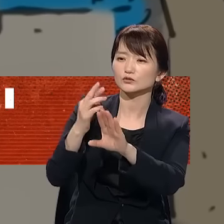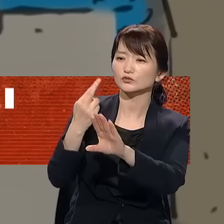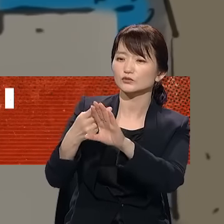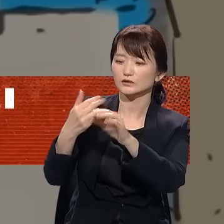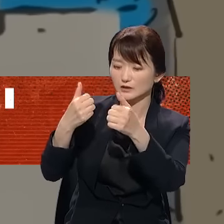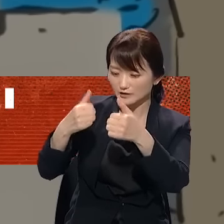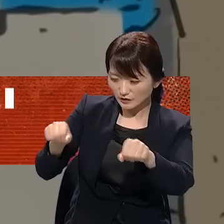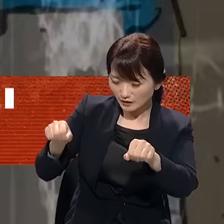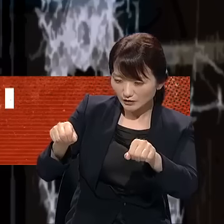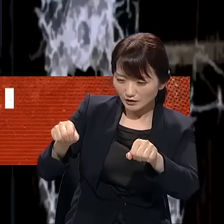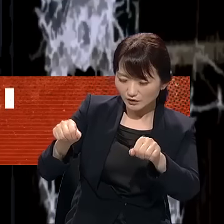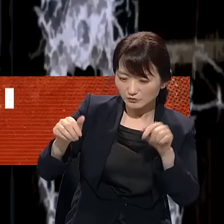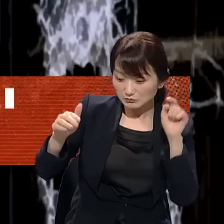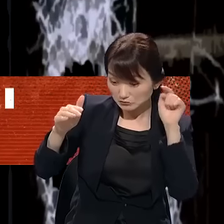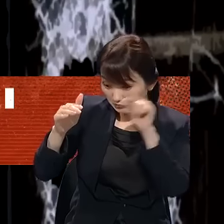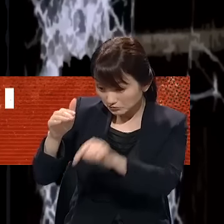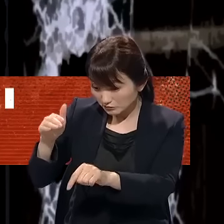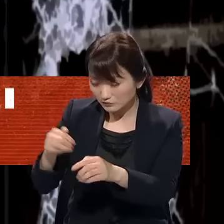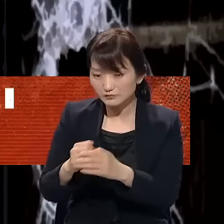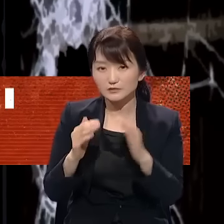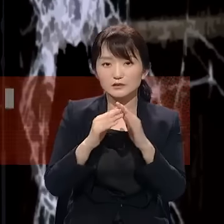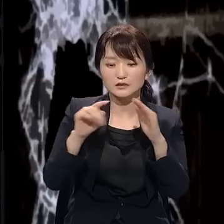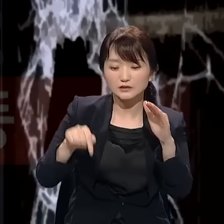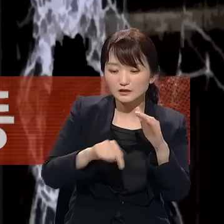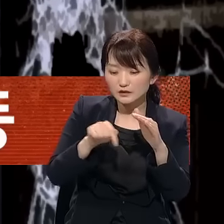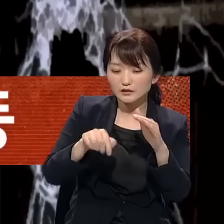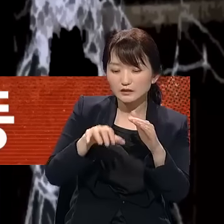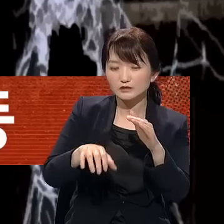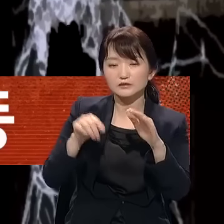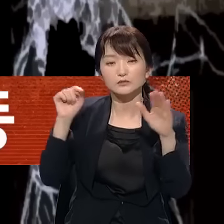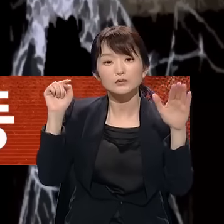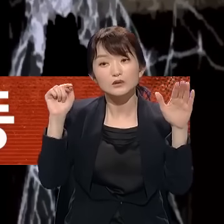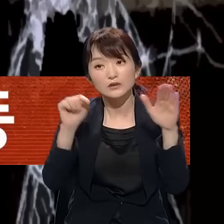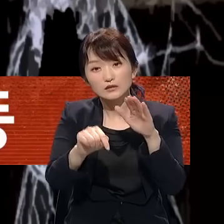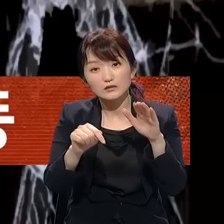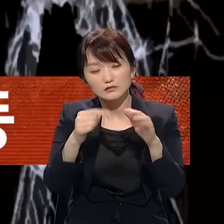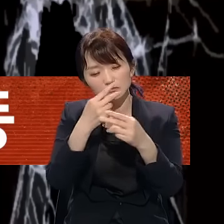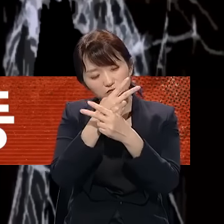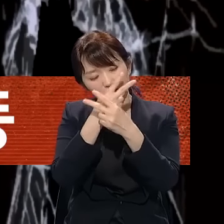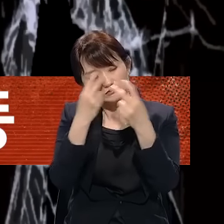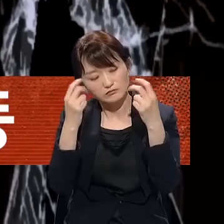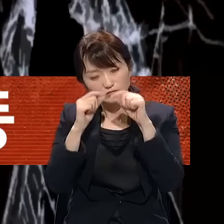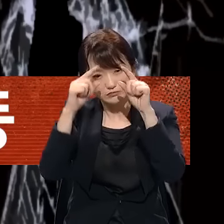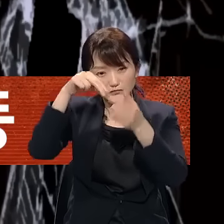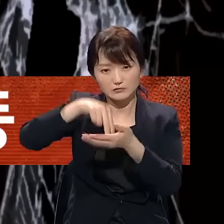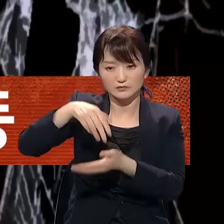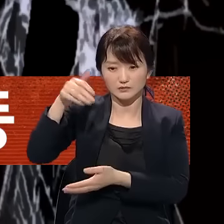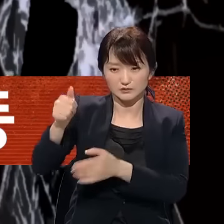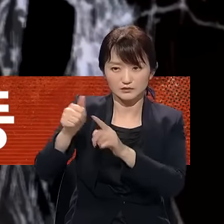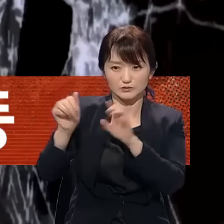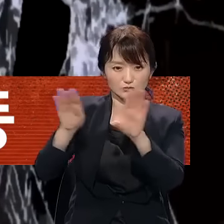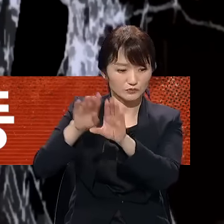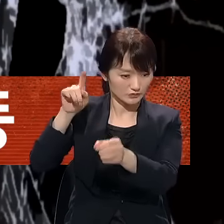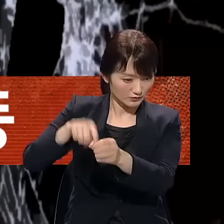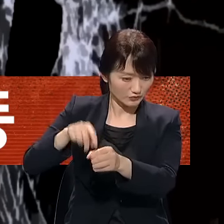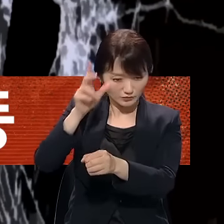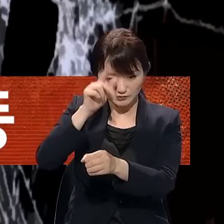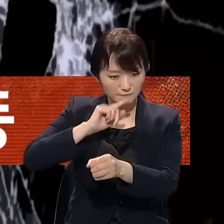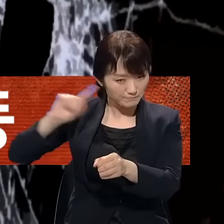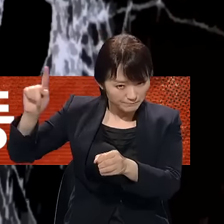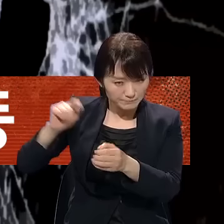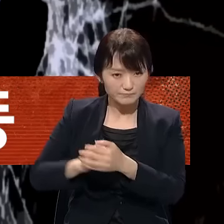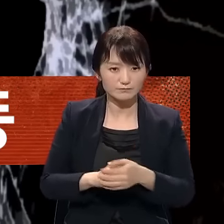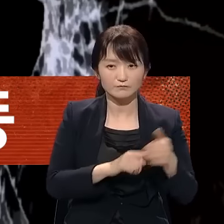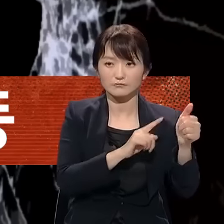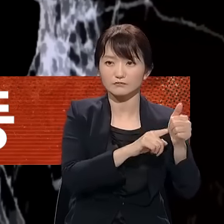어 그러다가 실제로 한 가정집 마당으로 침입을 하는데 잠에서 깬 집주인 부부가 문을 잠그고 경찰에 신고를 했습니다 그런데